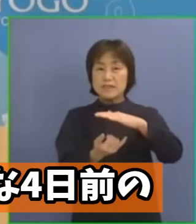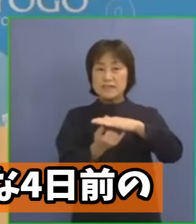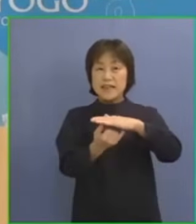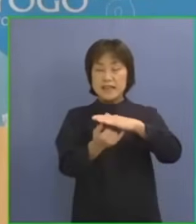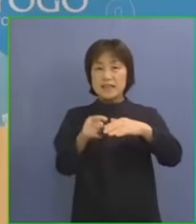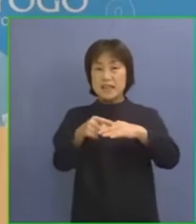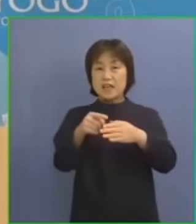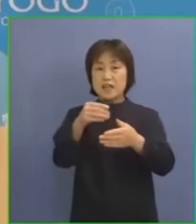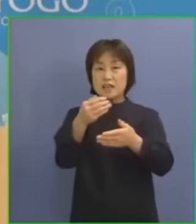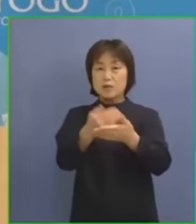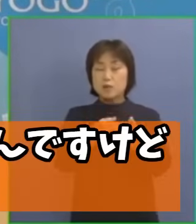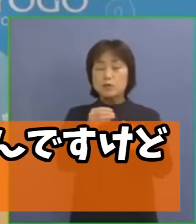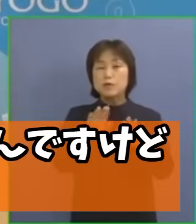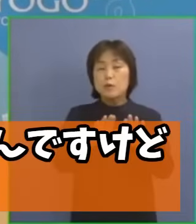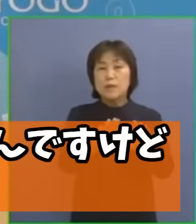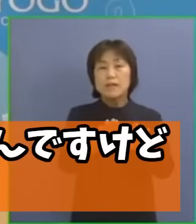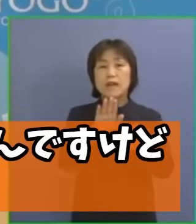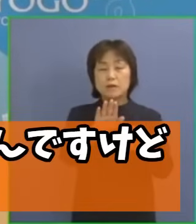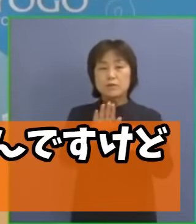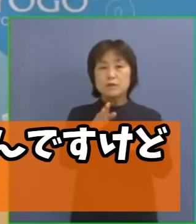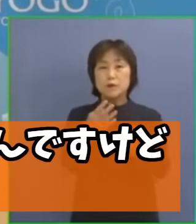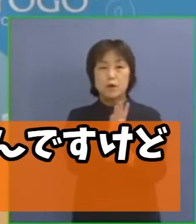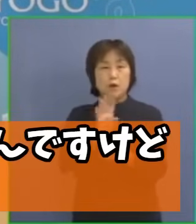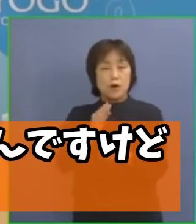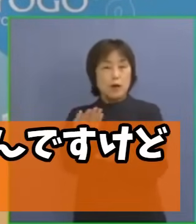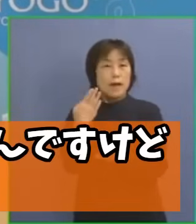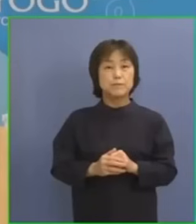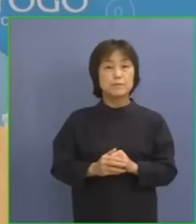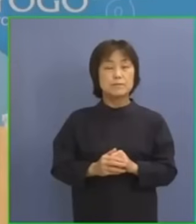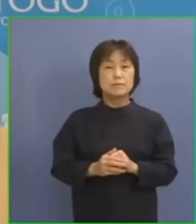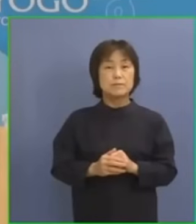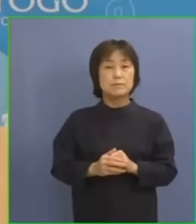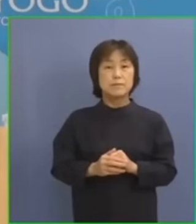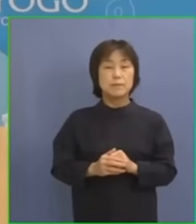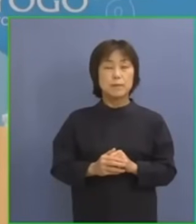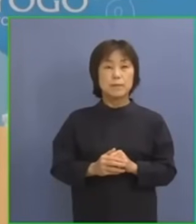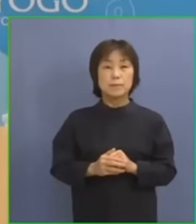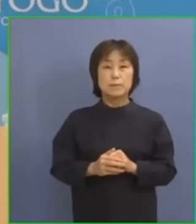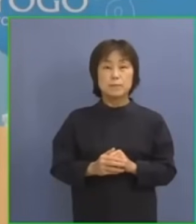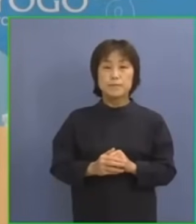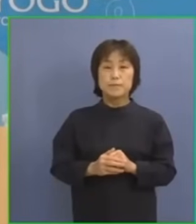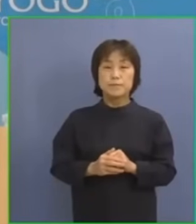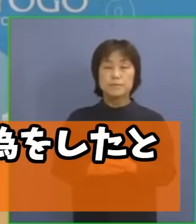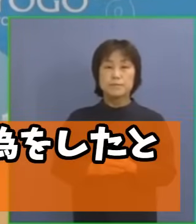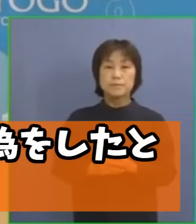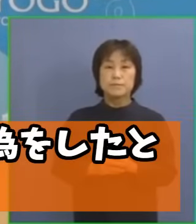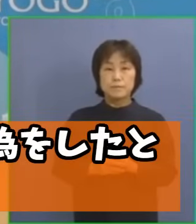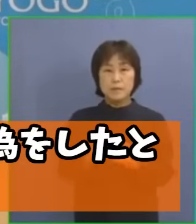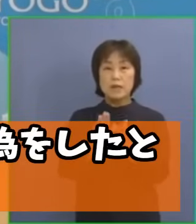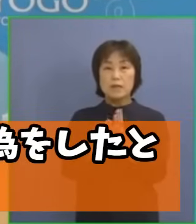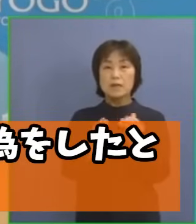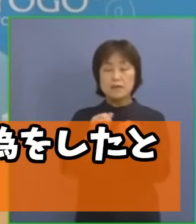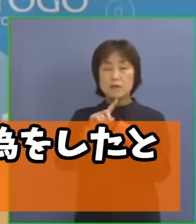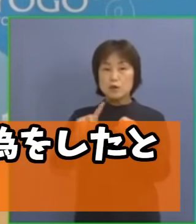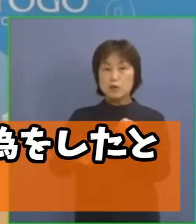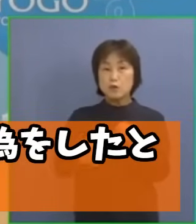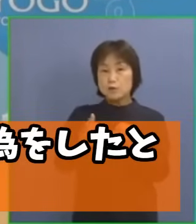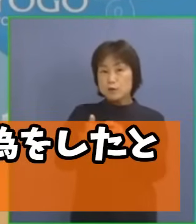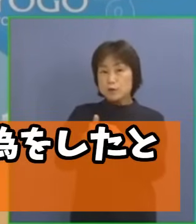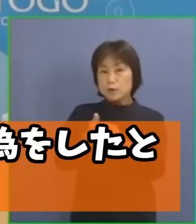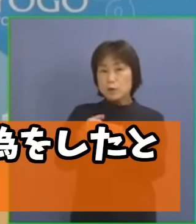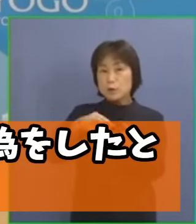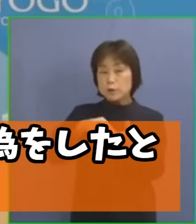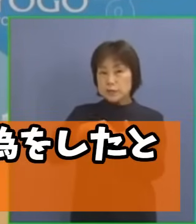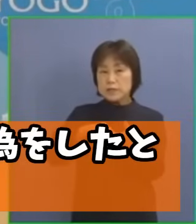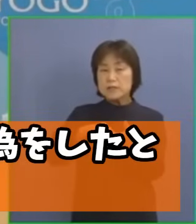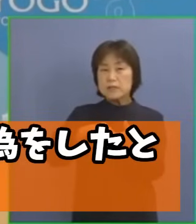の、まあ、ちょっと異例の人事変更ということもあったと思うんですけども、うんうん、 当該者につきましては、県民局長としてふさわしくない